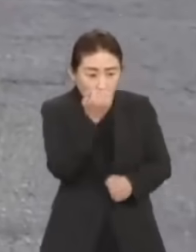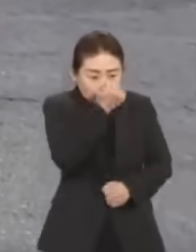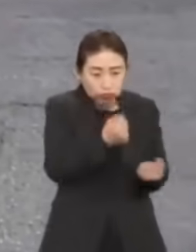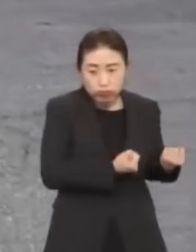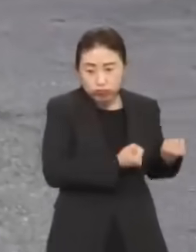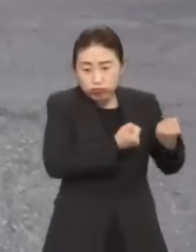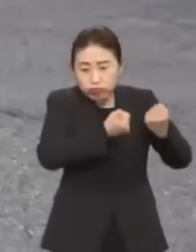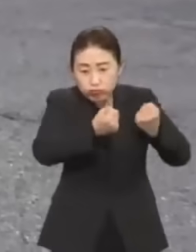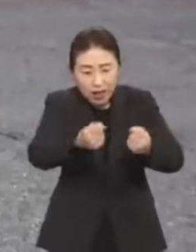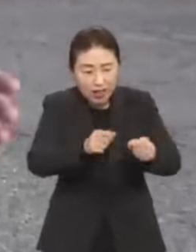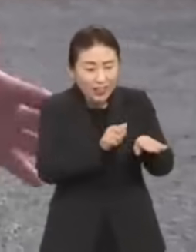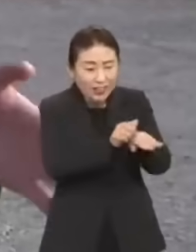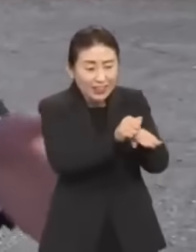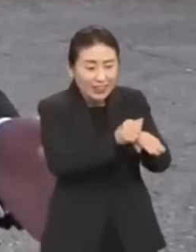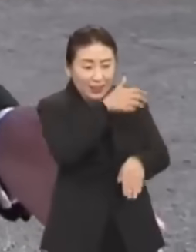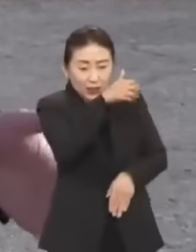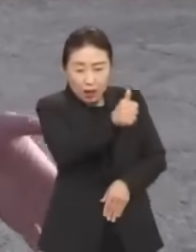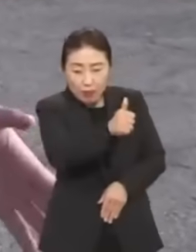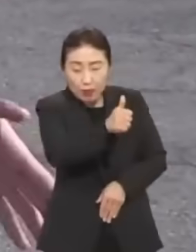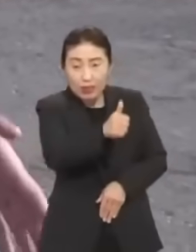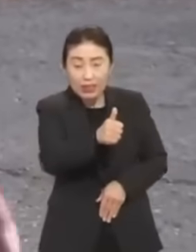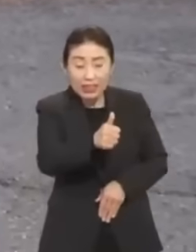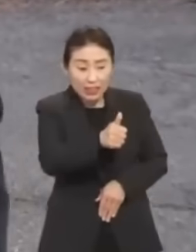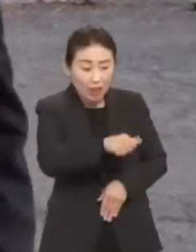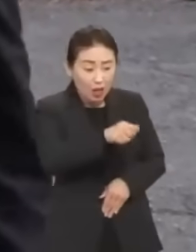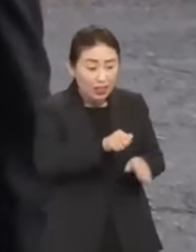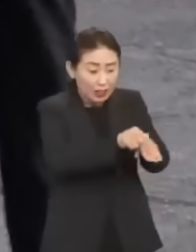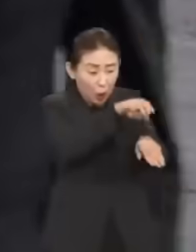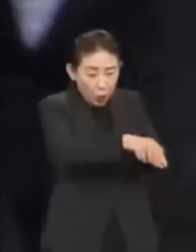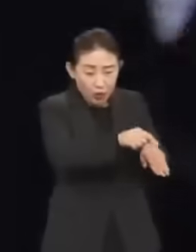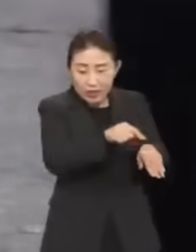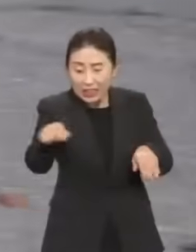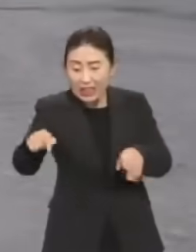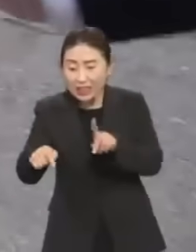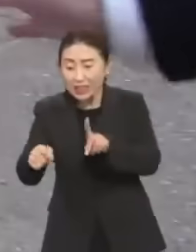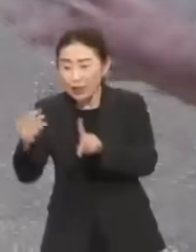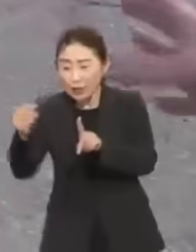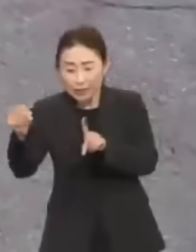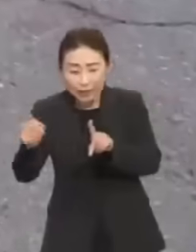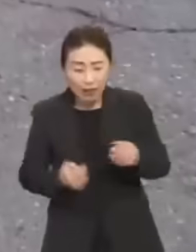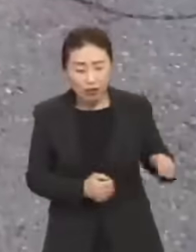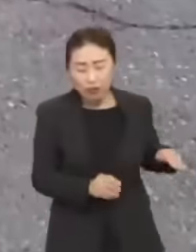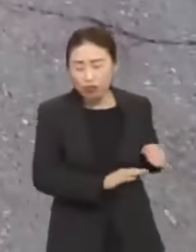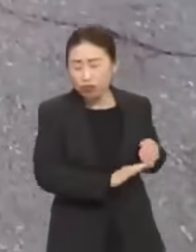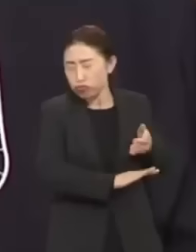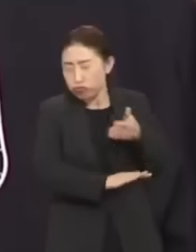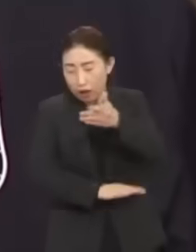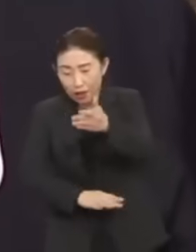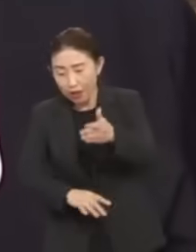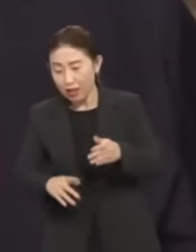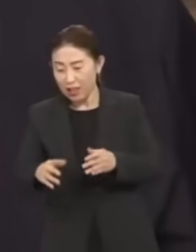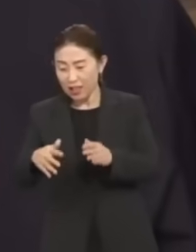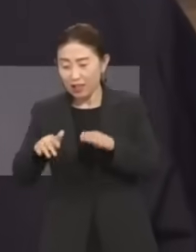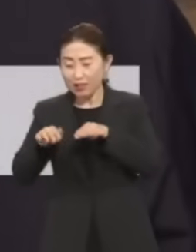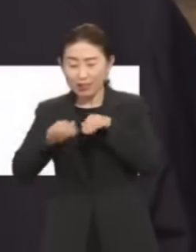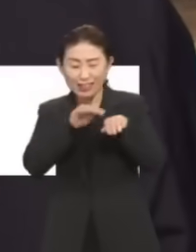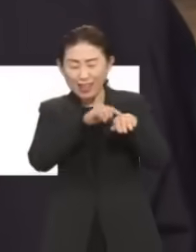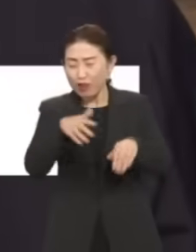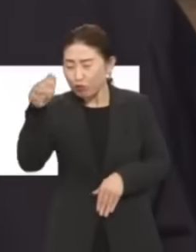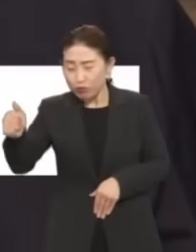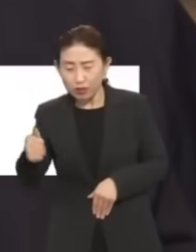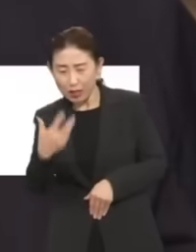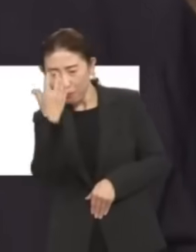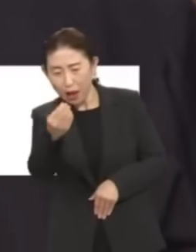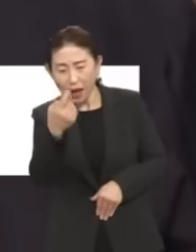세차장 업체 대표는 세차장에서 1km가량 떨어진 이곳에서 차주에게 발각됐습니다. 사거리에서